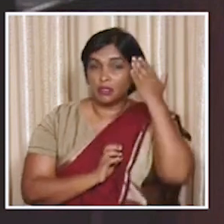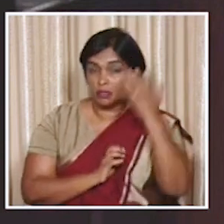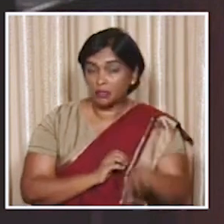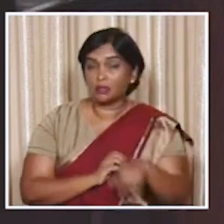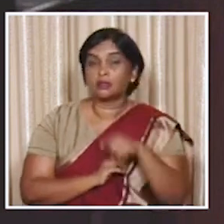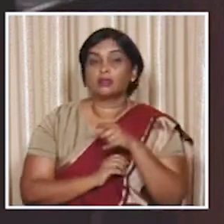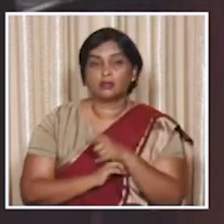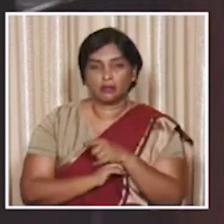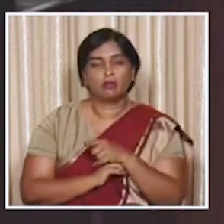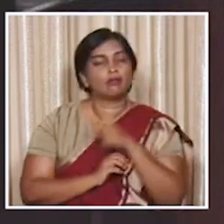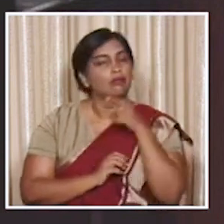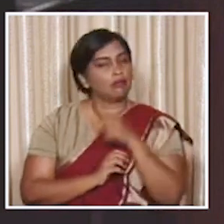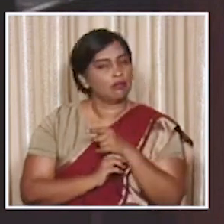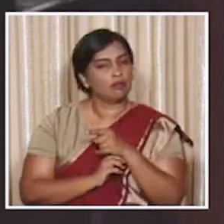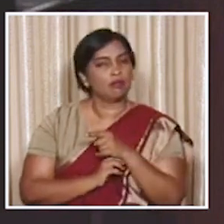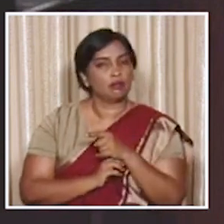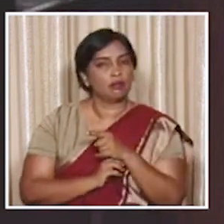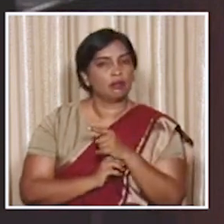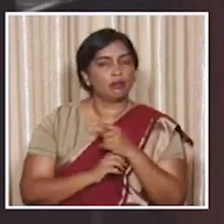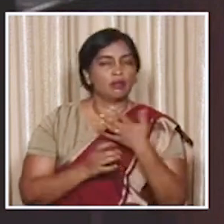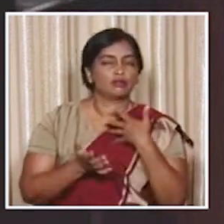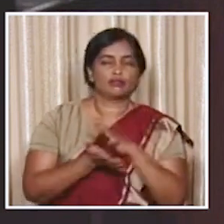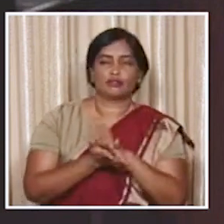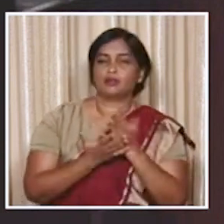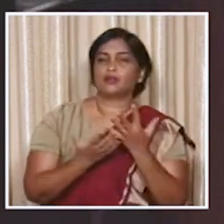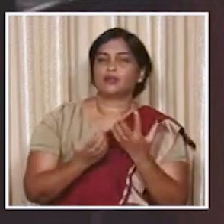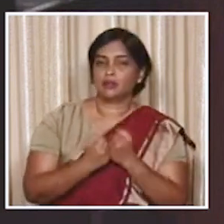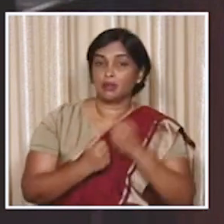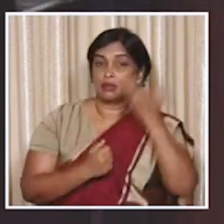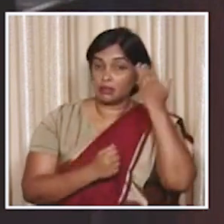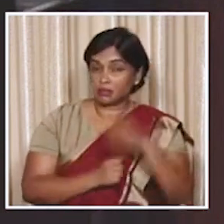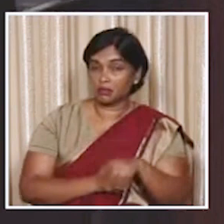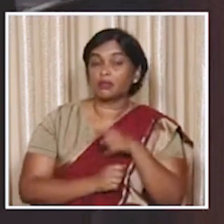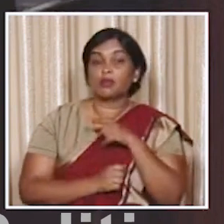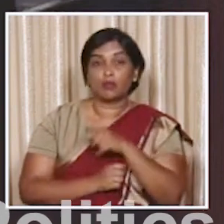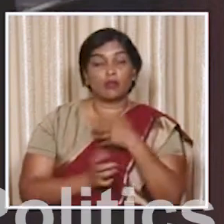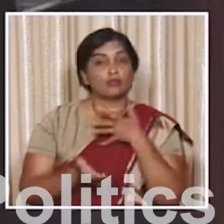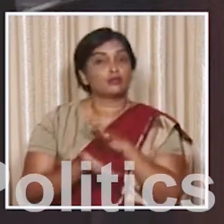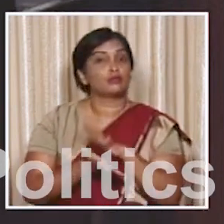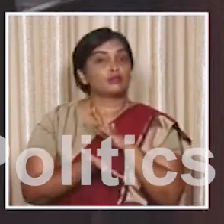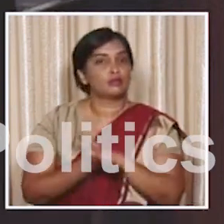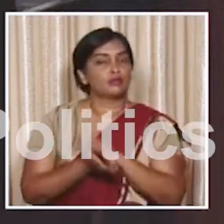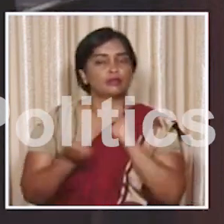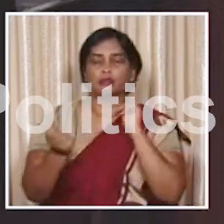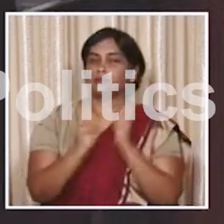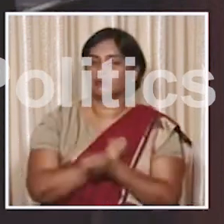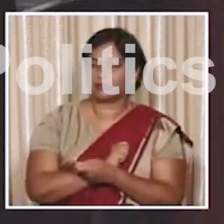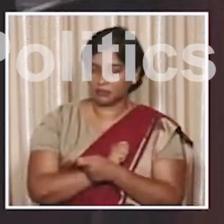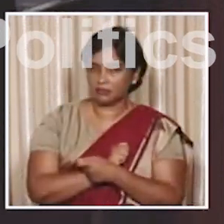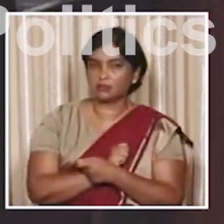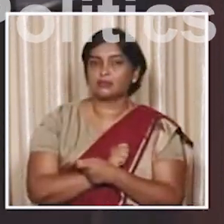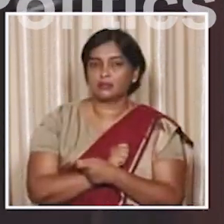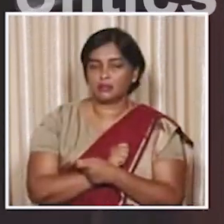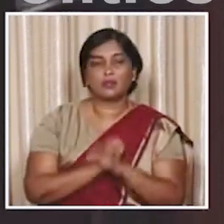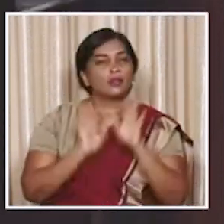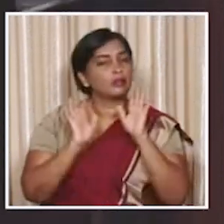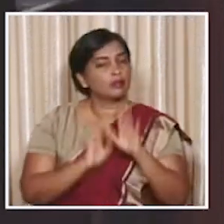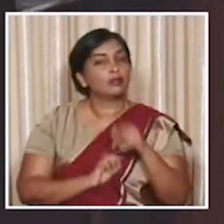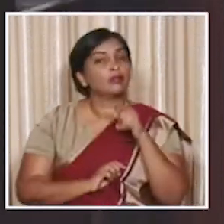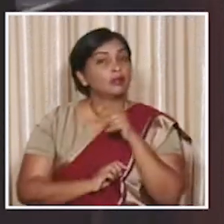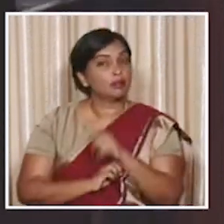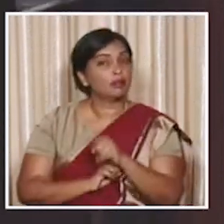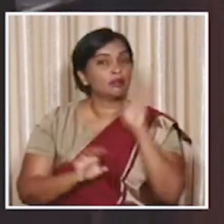මරණයනොත් ඔවුන් විඳනක් ලබනවා. ඒ මරණය ඔවුන්ට සතුටක් බවට පරිවර්තනය කරගෙන තියෙනවා. හැබැයි